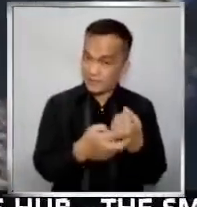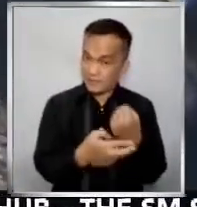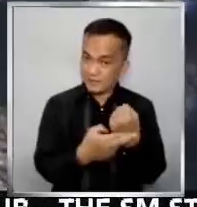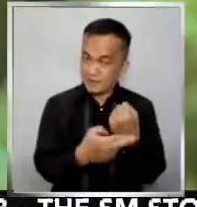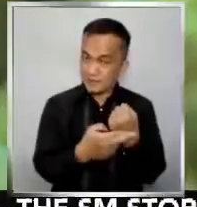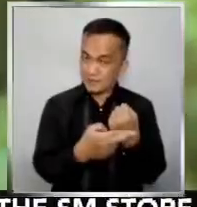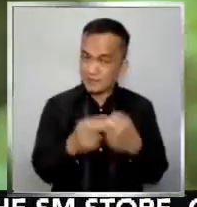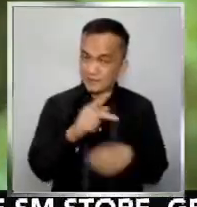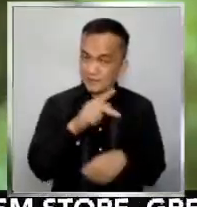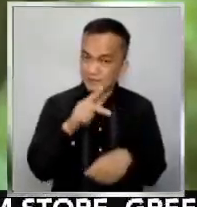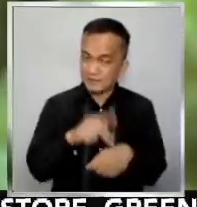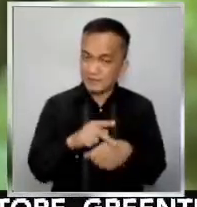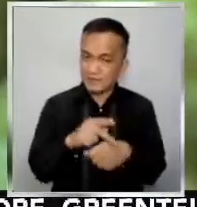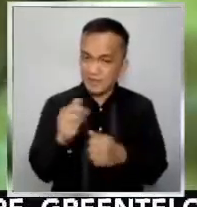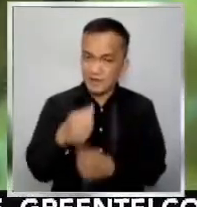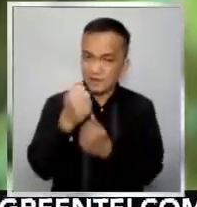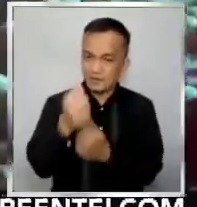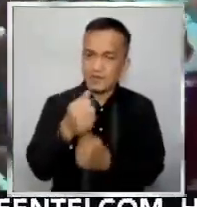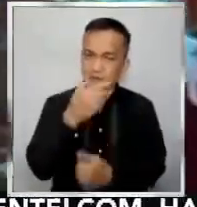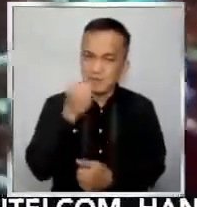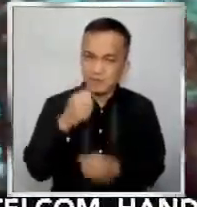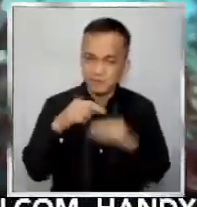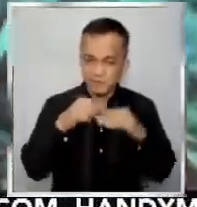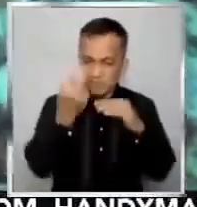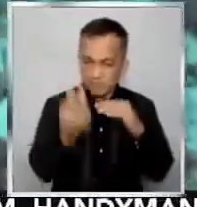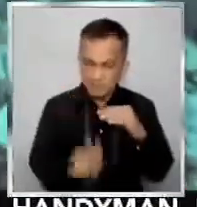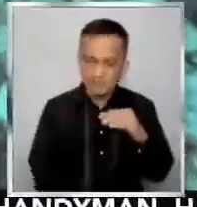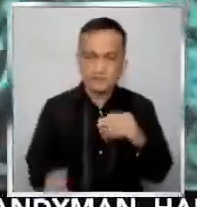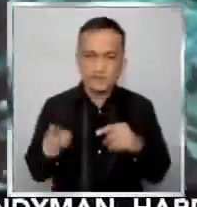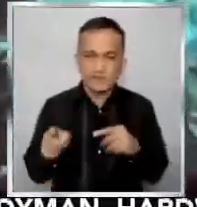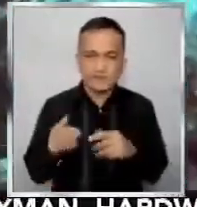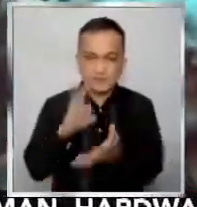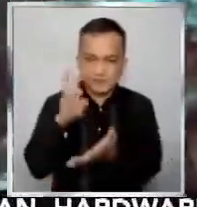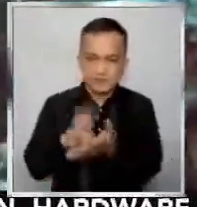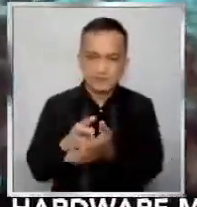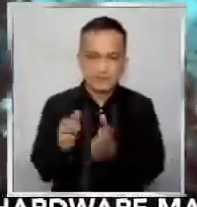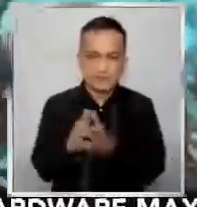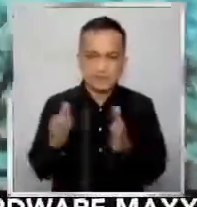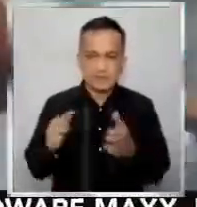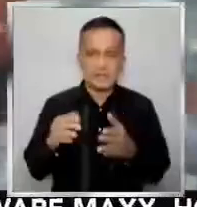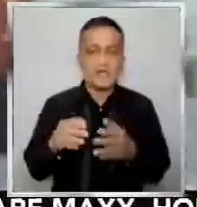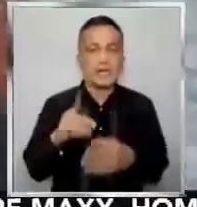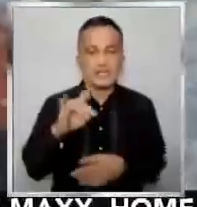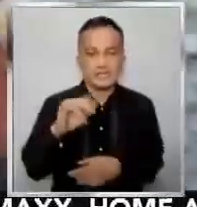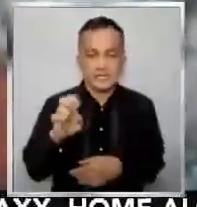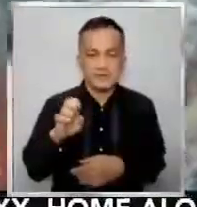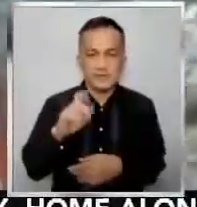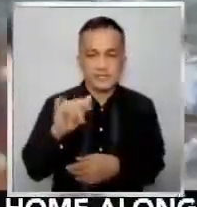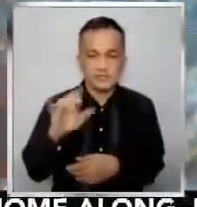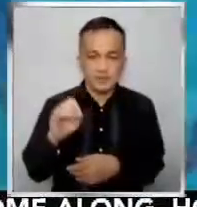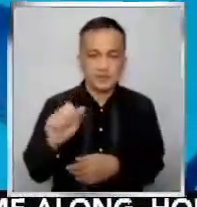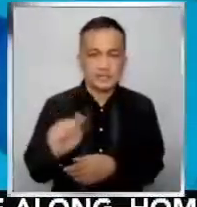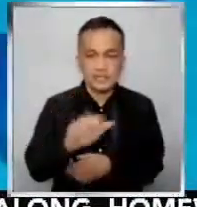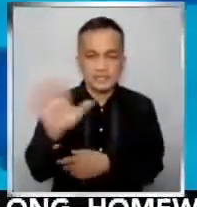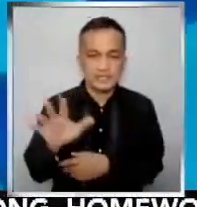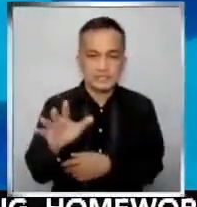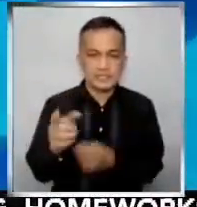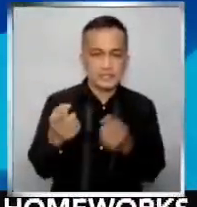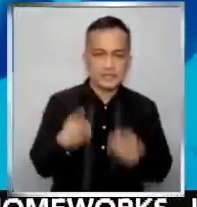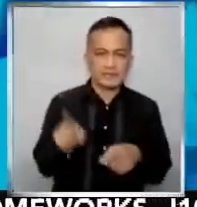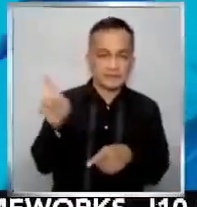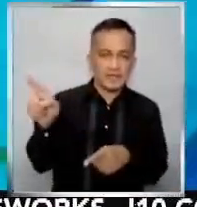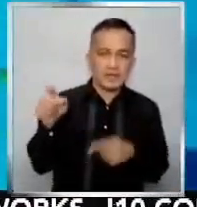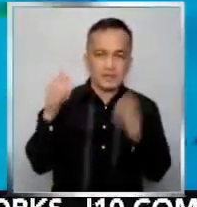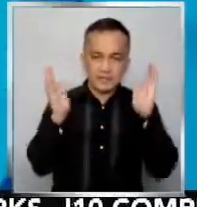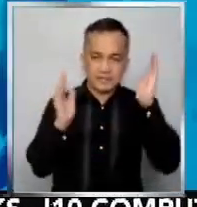ang award na Best Dive Destination mula sa pinakamalaking dive expo sa Asia na ginanap sa Malaysia.